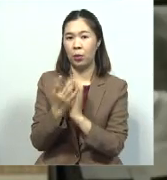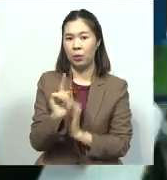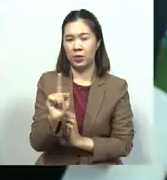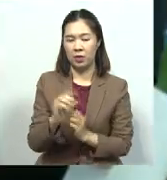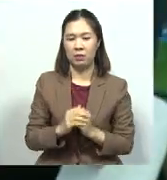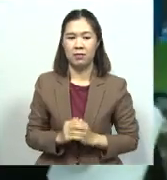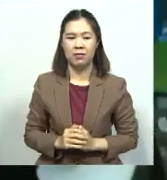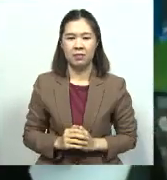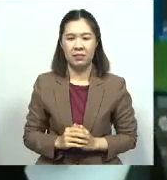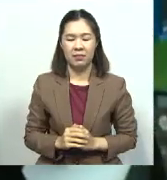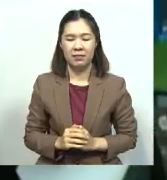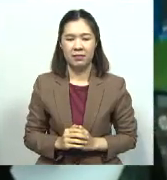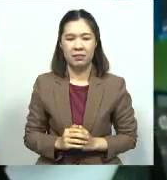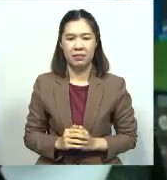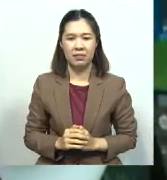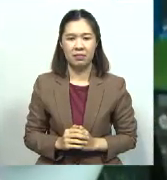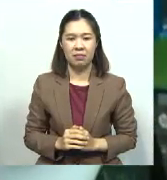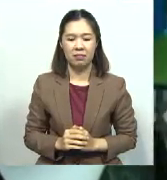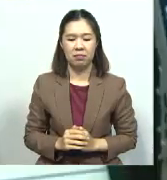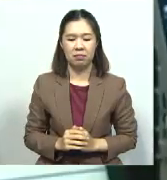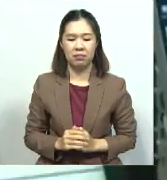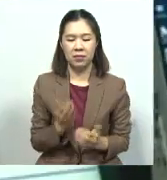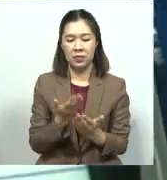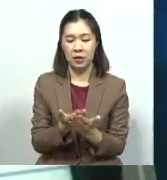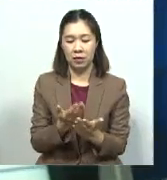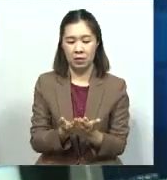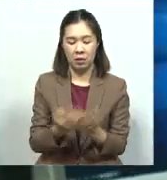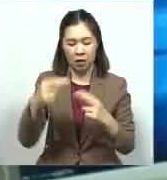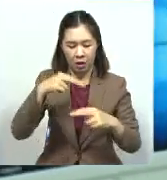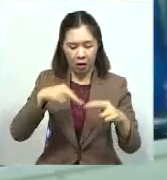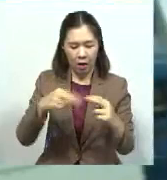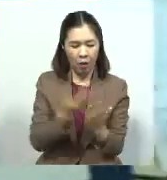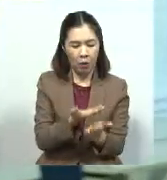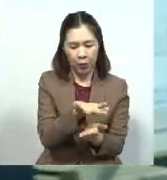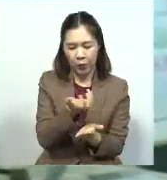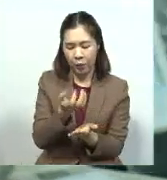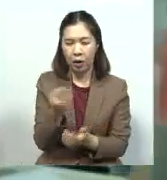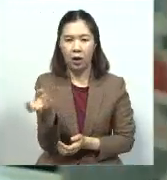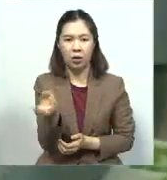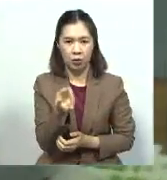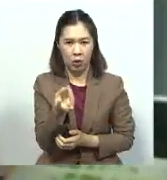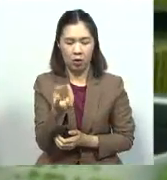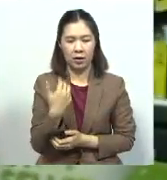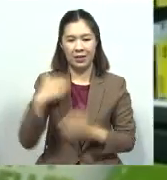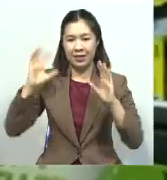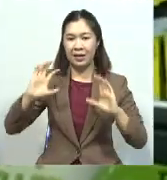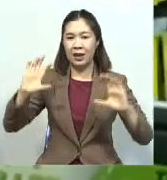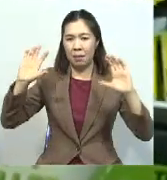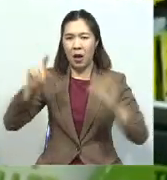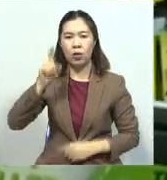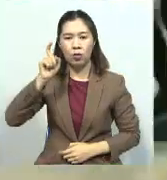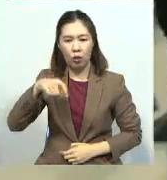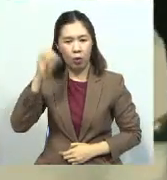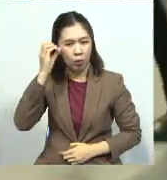ะสามารถที่จะหารายได้ไม่มากนักนะครับดังนั้นจึงเห็นว่าภาครัฐเนี่ยควรต้องเร่งให้